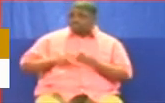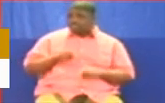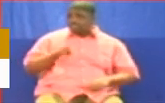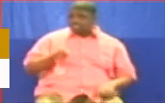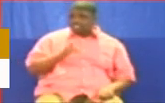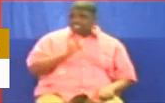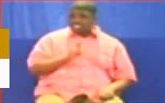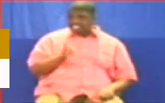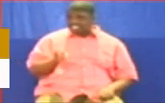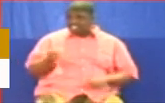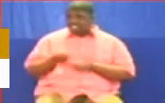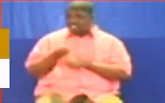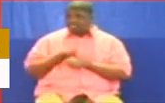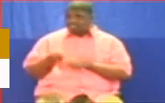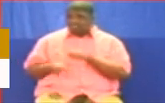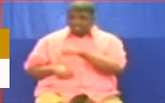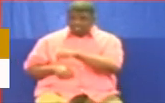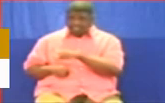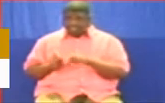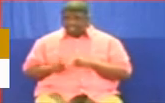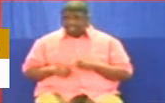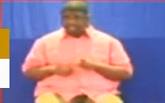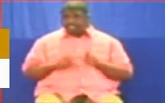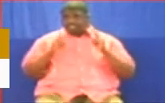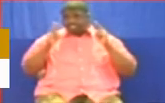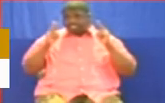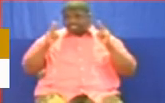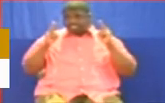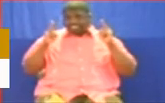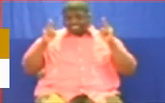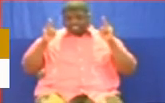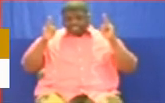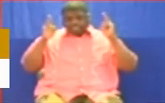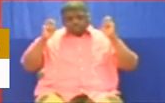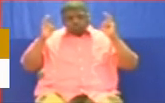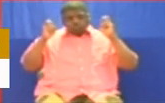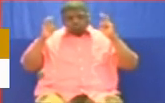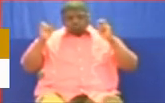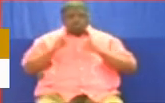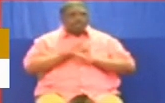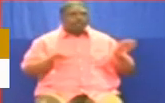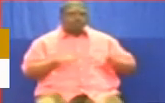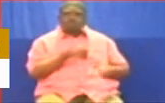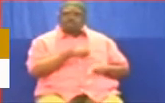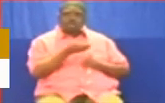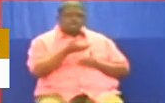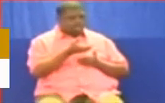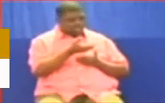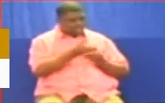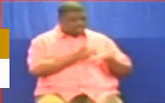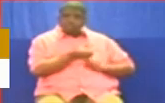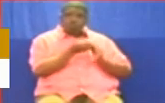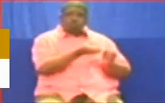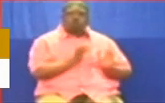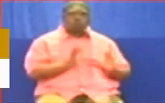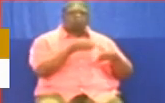atakachokuwa anafanya literally ni ile issuing kabisa, ambayo kimsingi leseni hazitapewa na grupu la watu, lazima